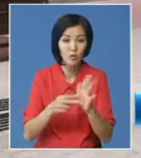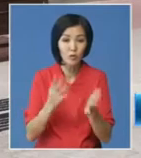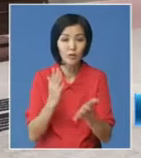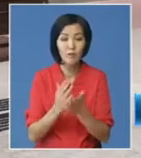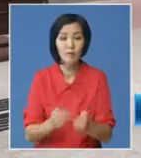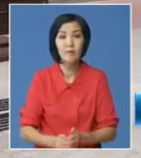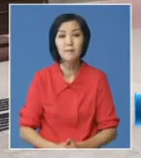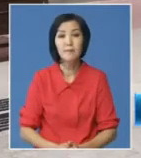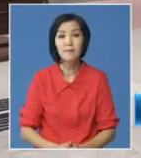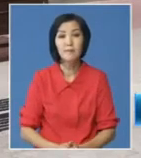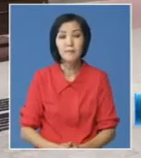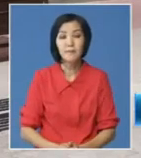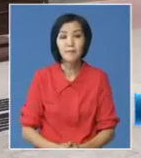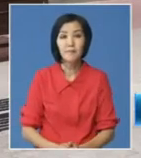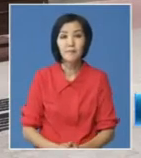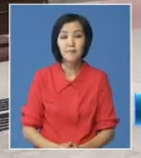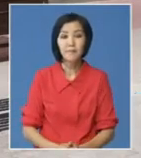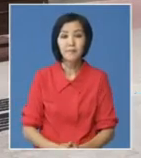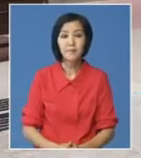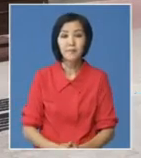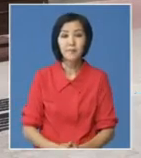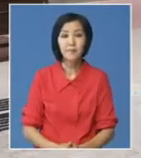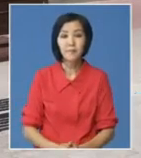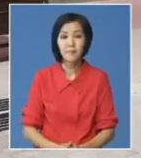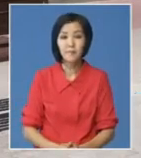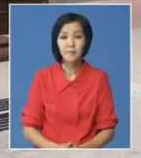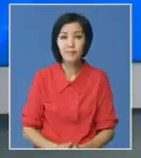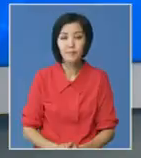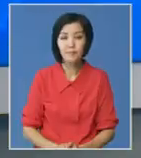Аяулым Сансызбаева, Мәди Байбосынов, Жетісу арнасы, Талдықорған.